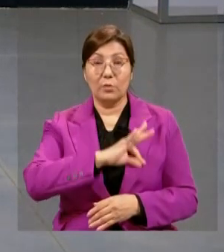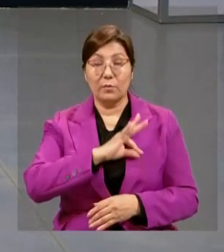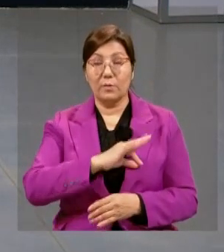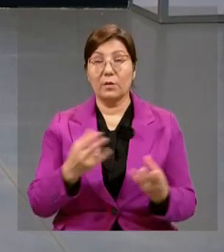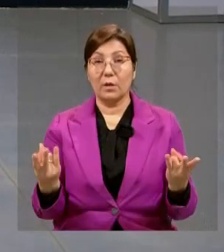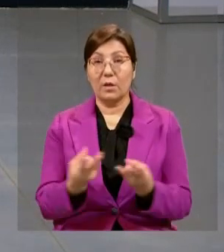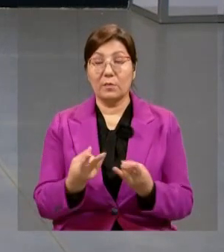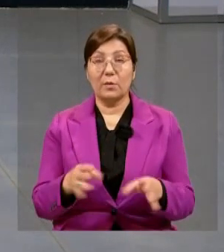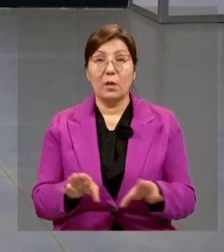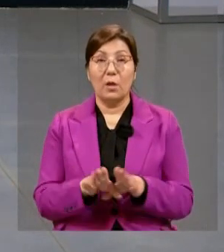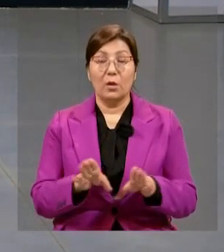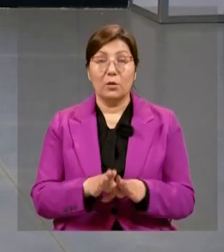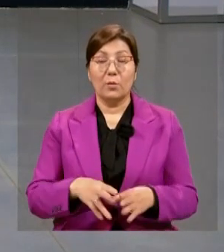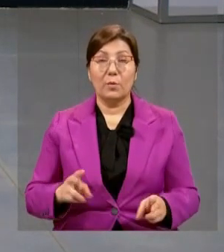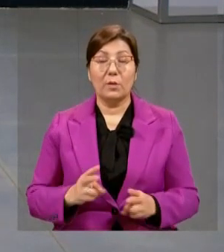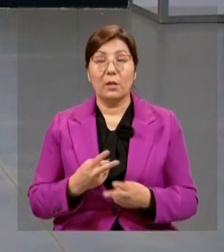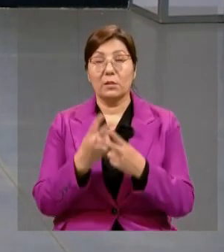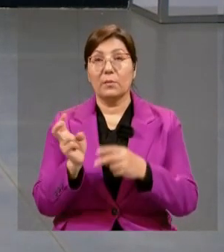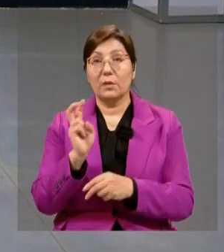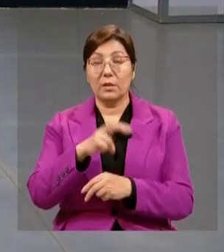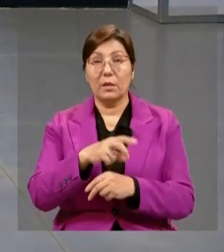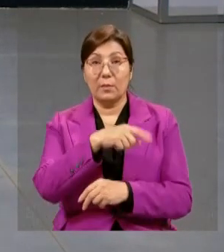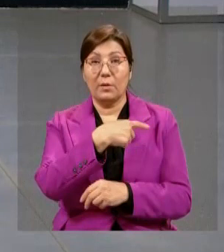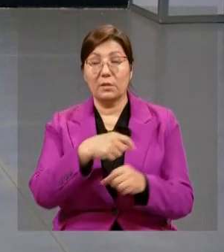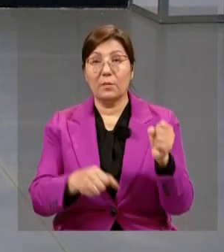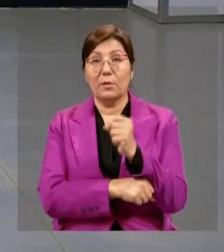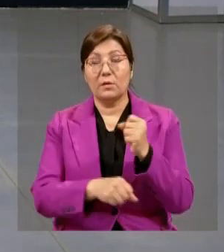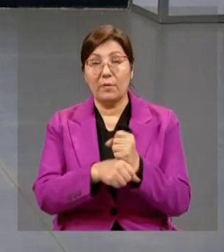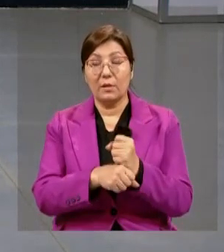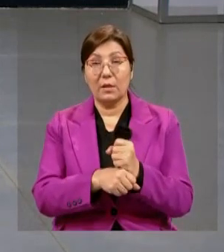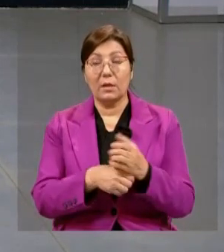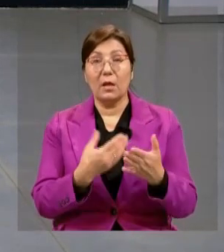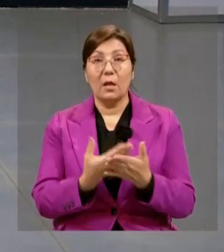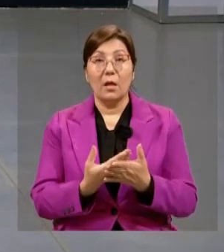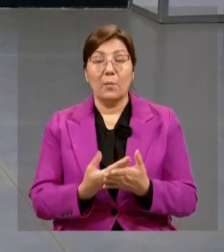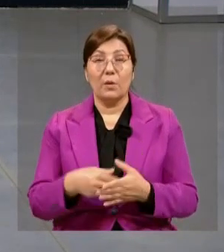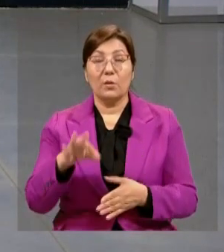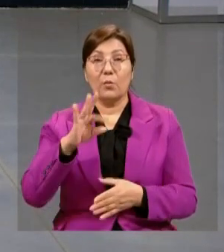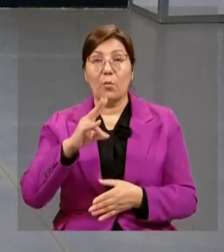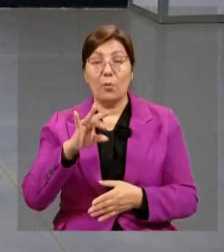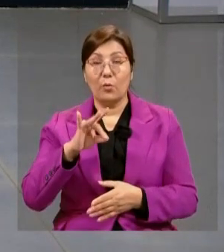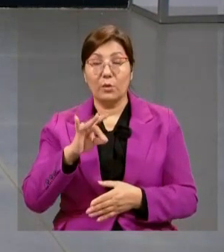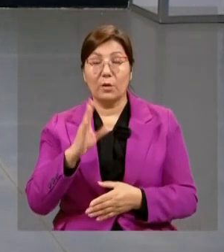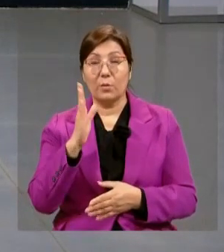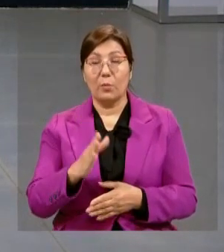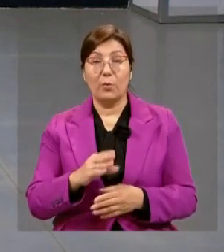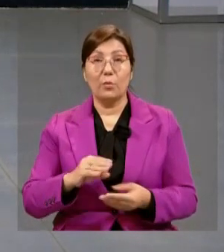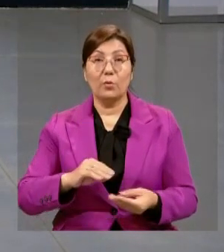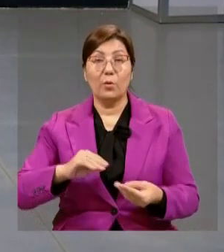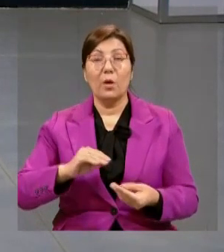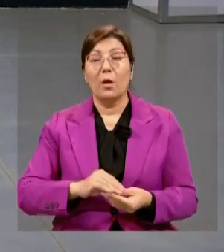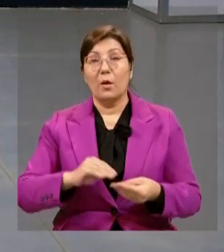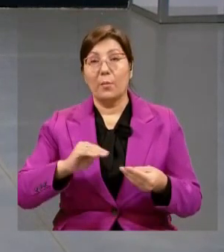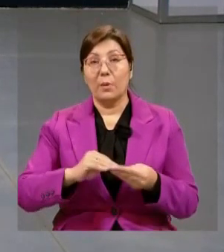енгізу қажет. Сондықтан елордадан келген медицина мамандары мидың жансыз күйінен кейін донор болу мәселелері бойынша облыстық